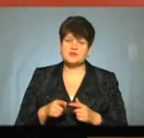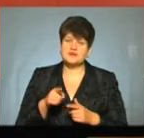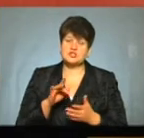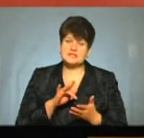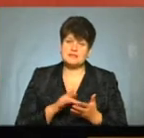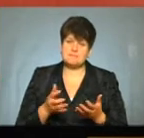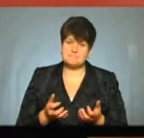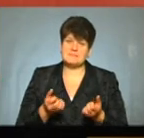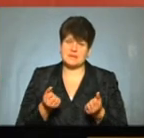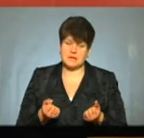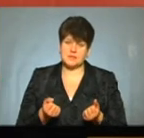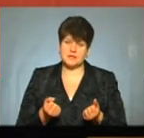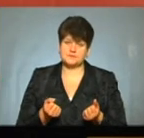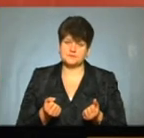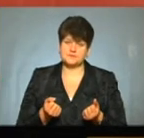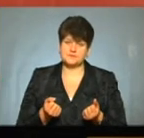підтримки